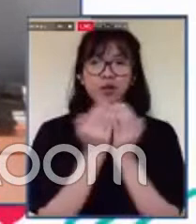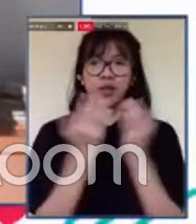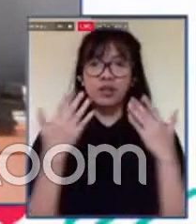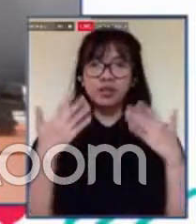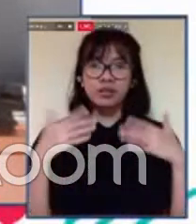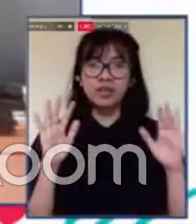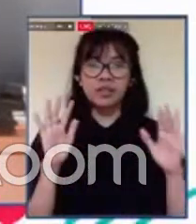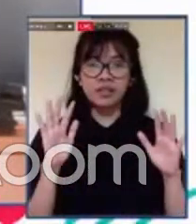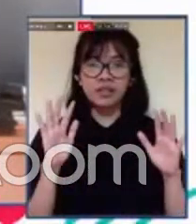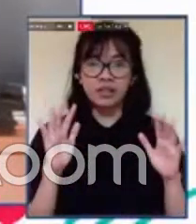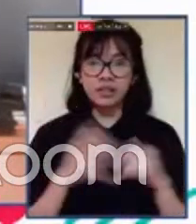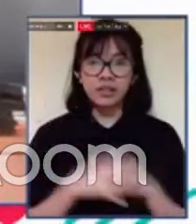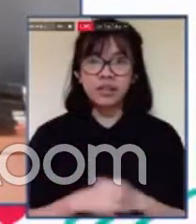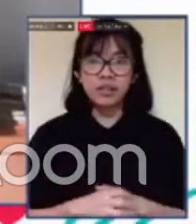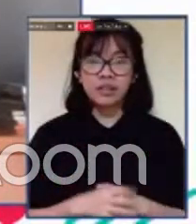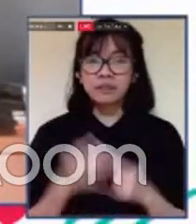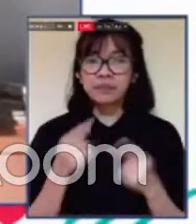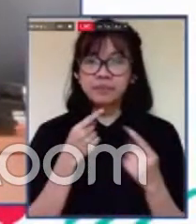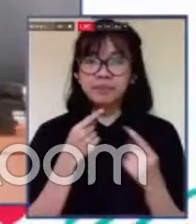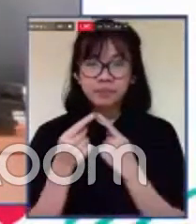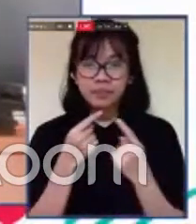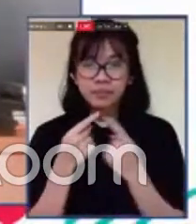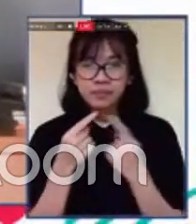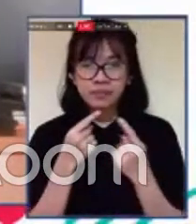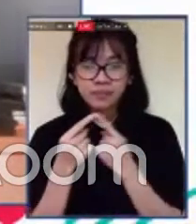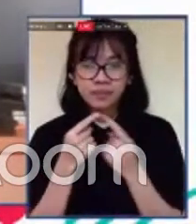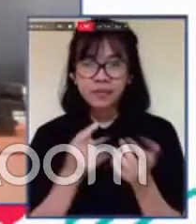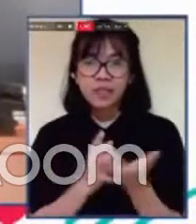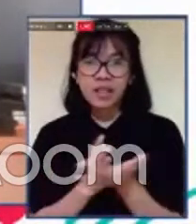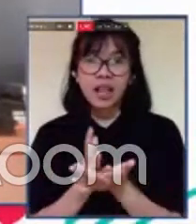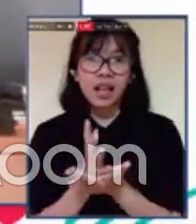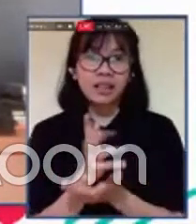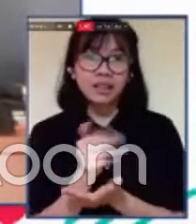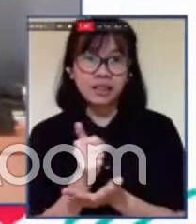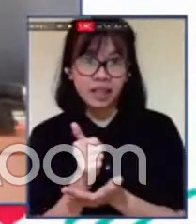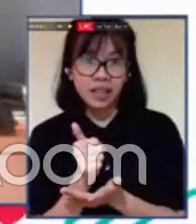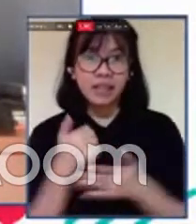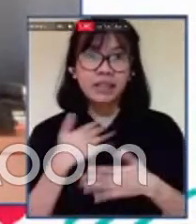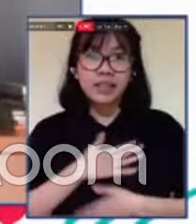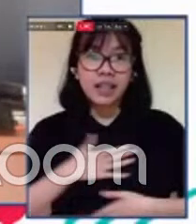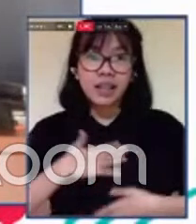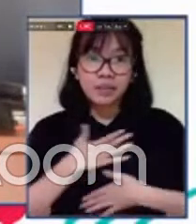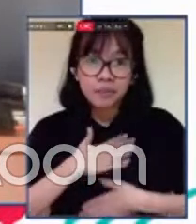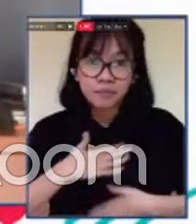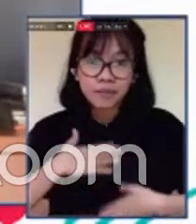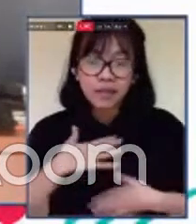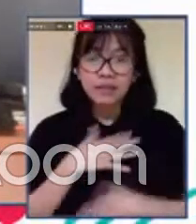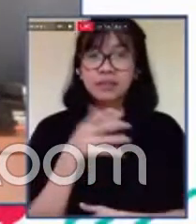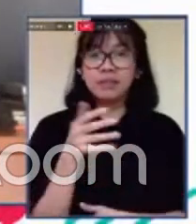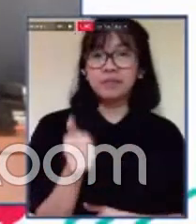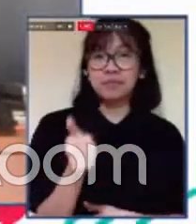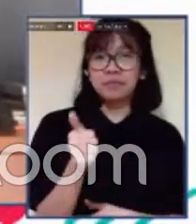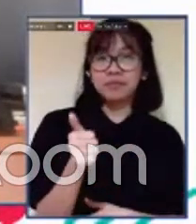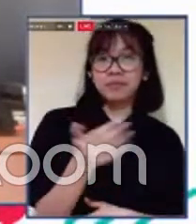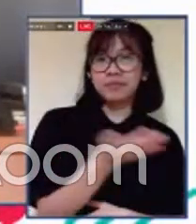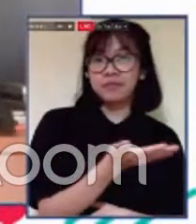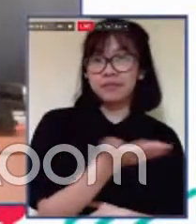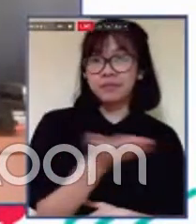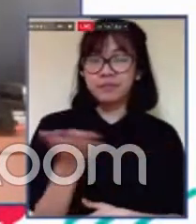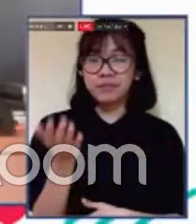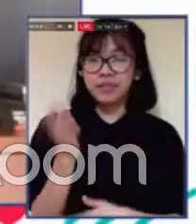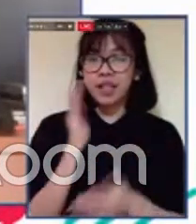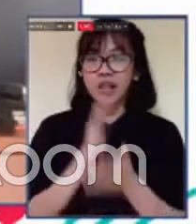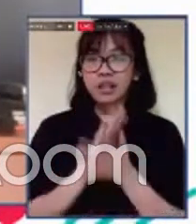Agar diskusi kita tentu saja berjalan dengan lancar dan nyaman, izinkan saya kembali juga